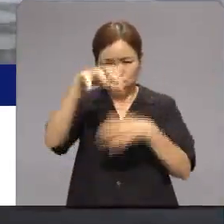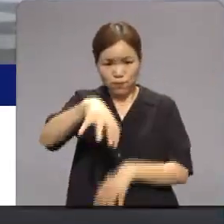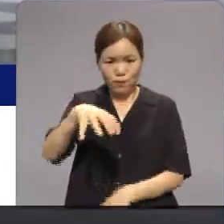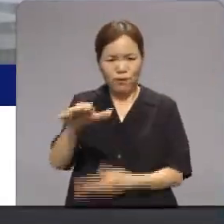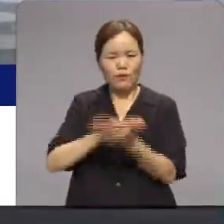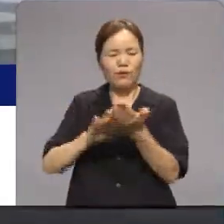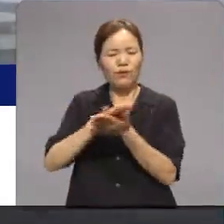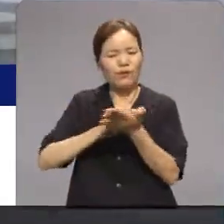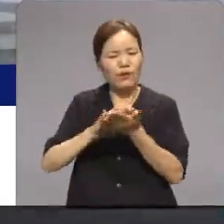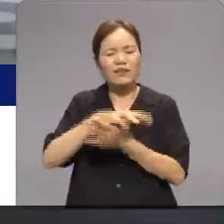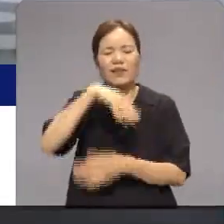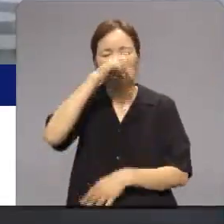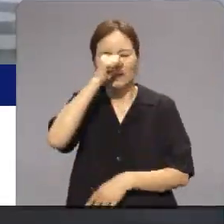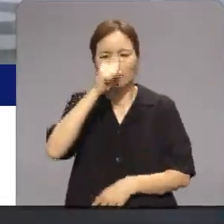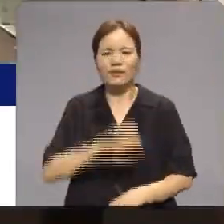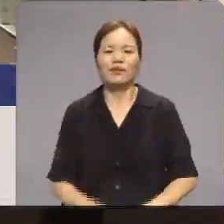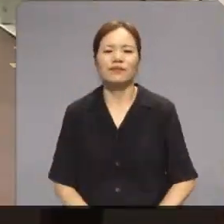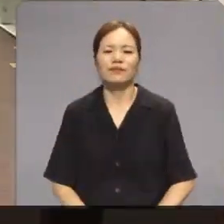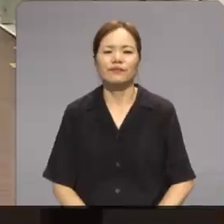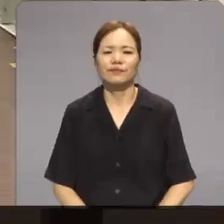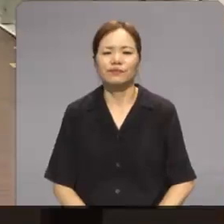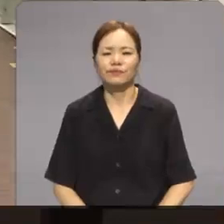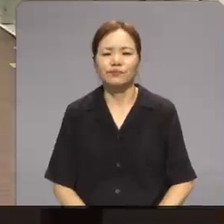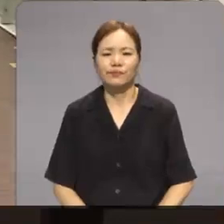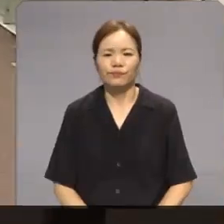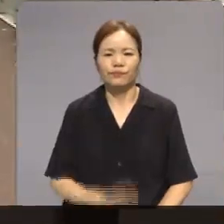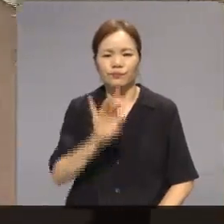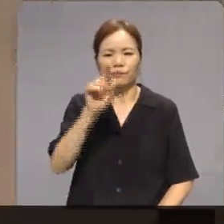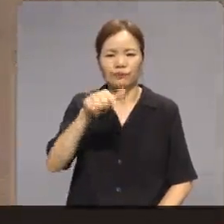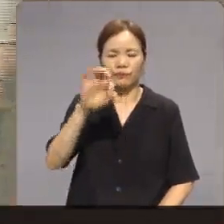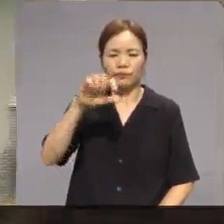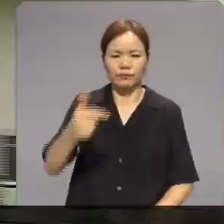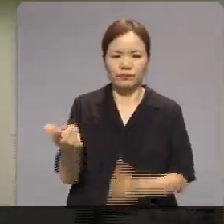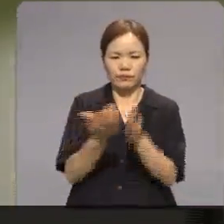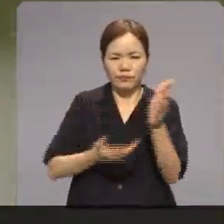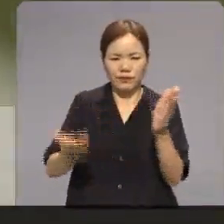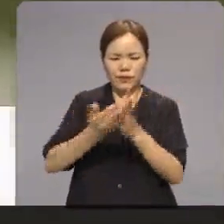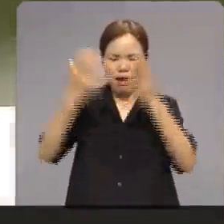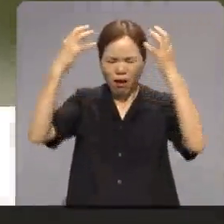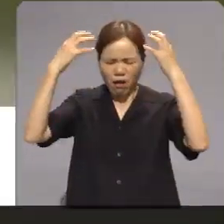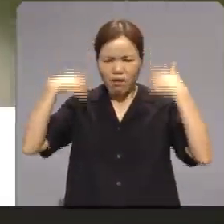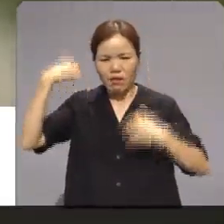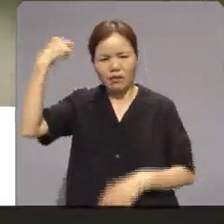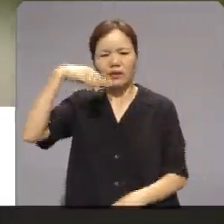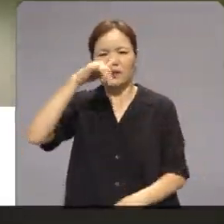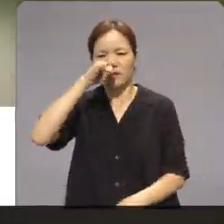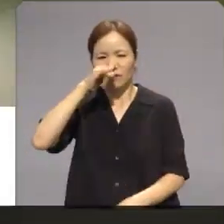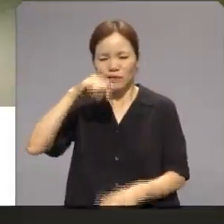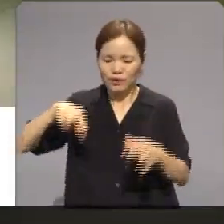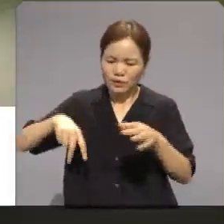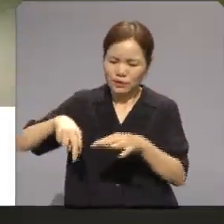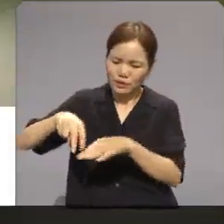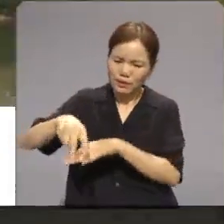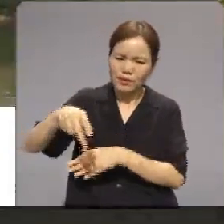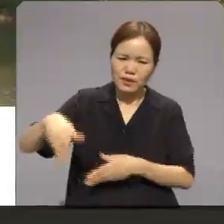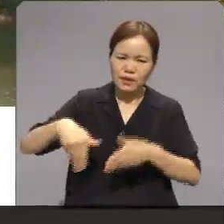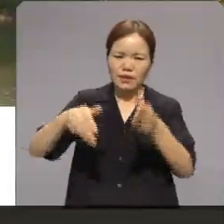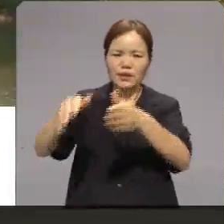분수대에서 놀이할 수 있어서 좋은 것 같아요. 백운 호수에는 여름 정취를 느낄 수 있는 산책로가